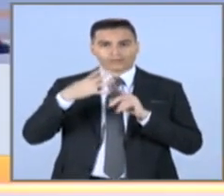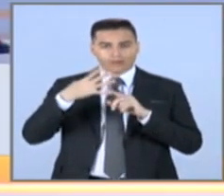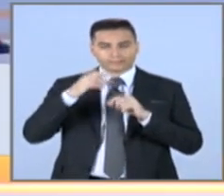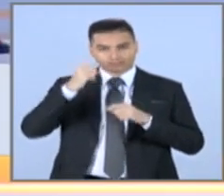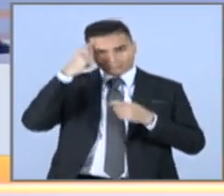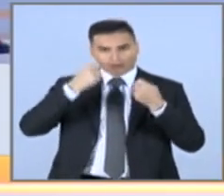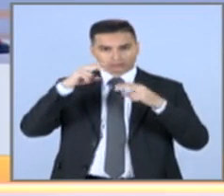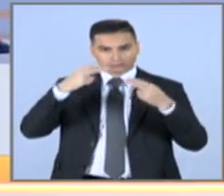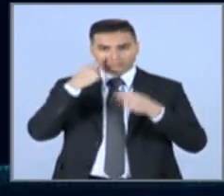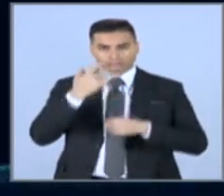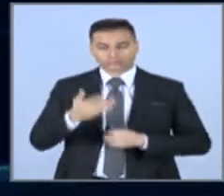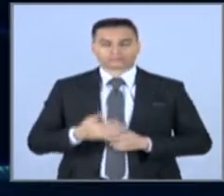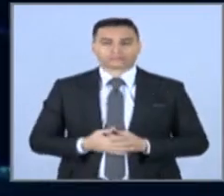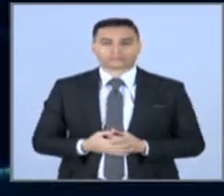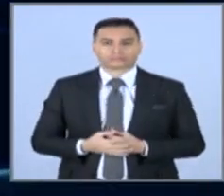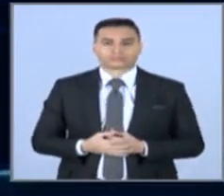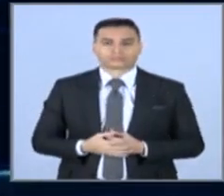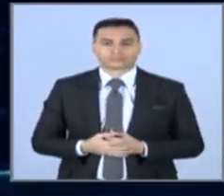الرابعة، فقرة تحت الضغط.